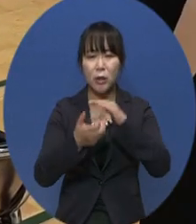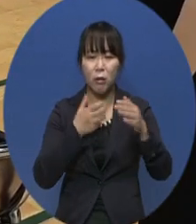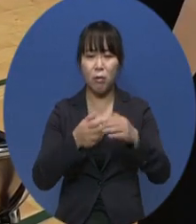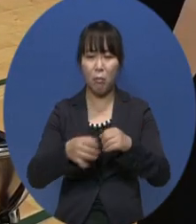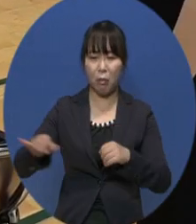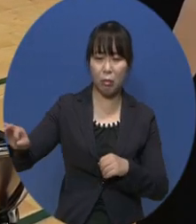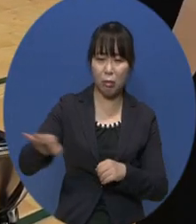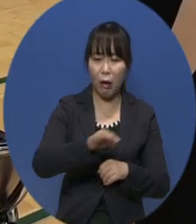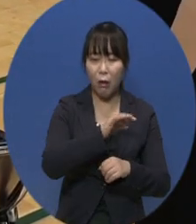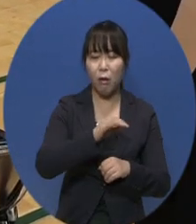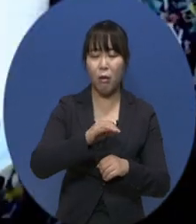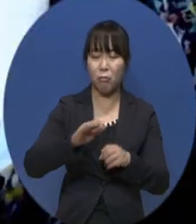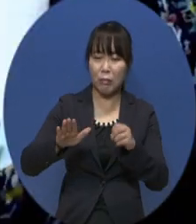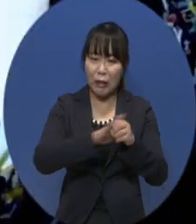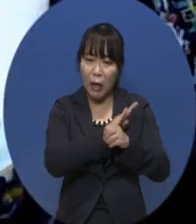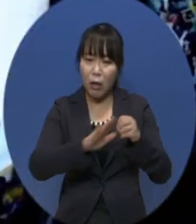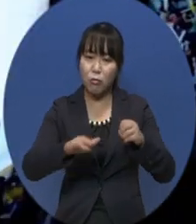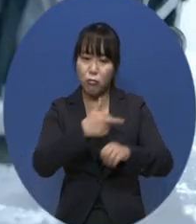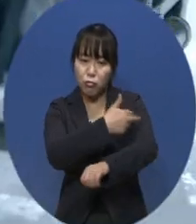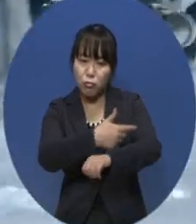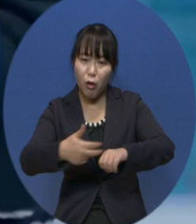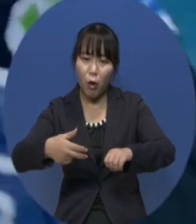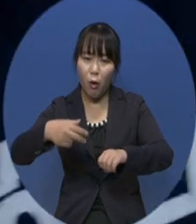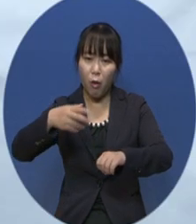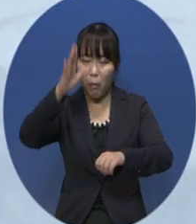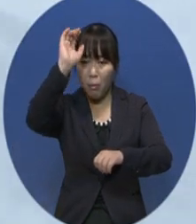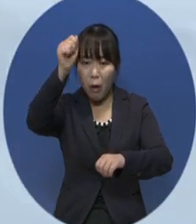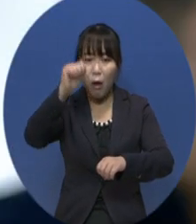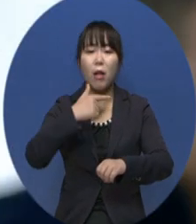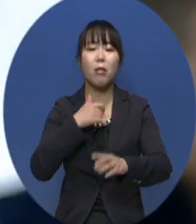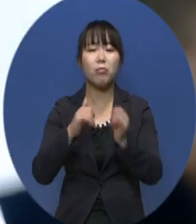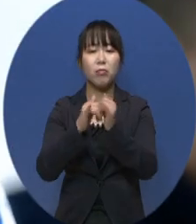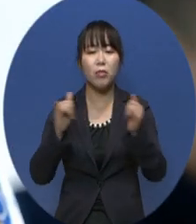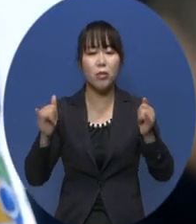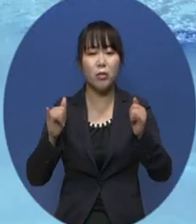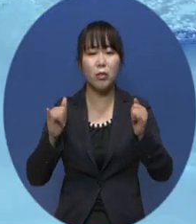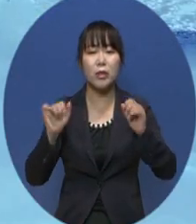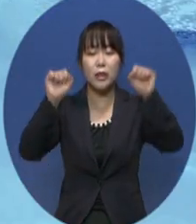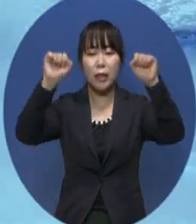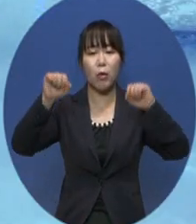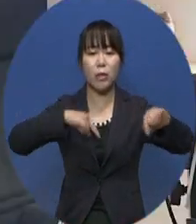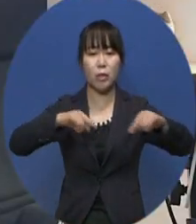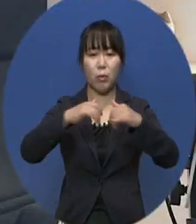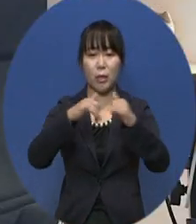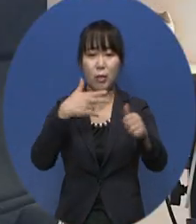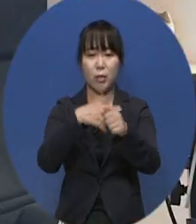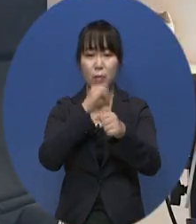배드민턴도 치고 수영했던 분들은 네. 여기서 그 체육 지도자 선생님들이 계시거든요. 네, 그분들이 다 그걸